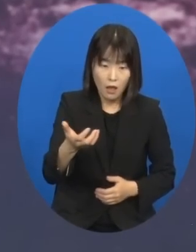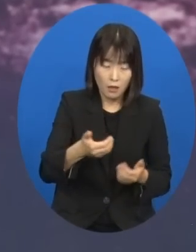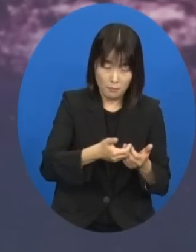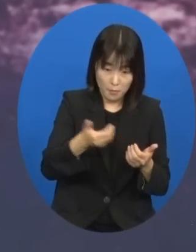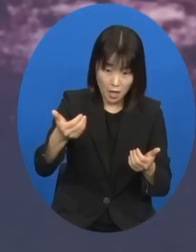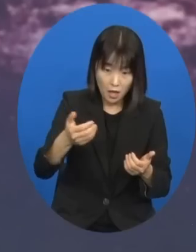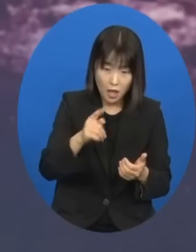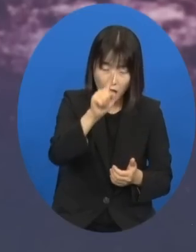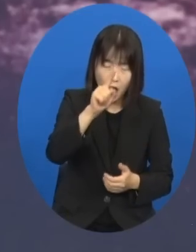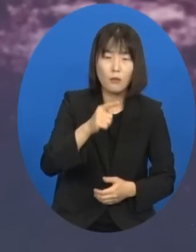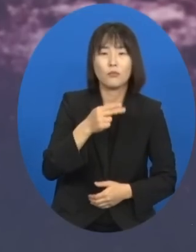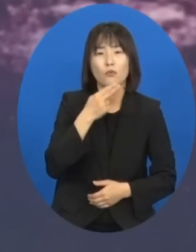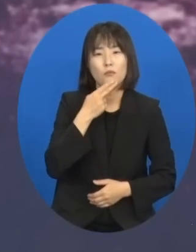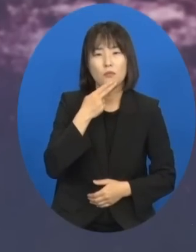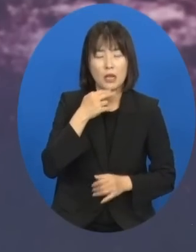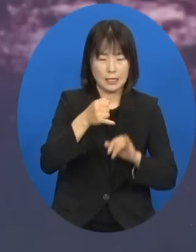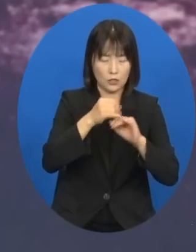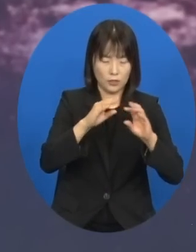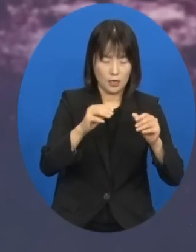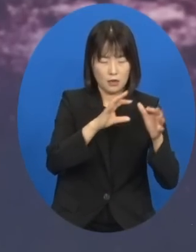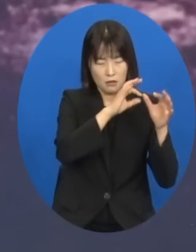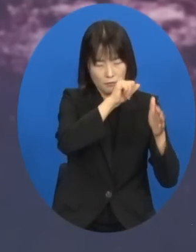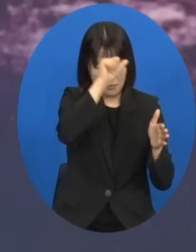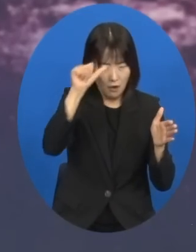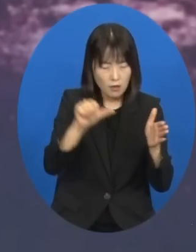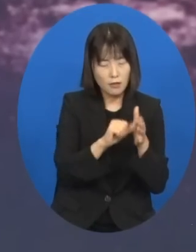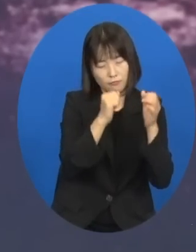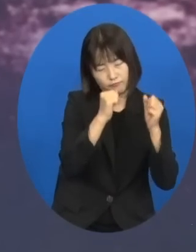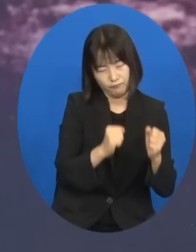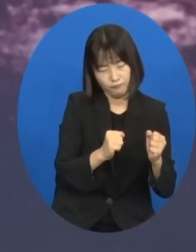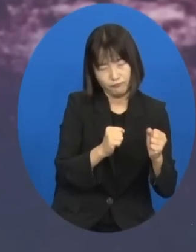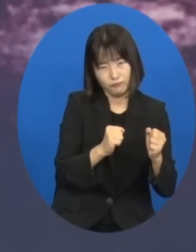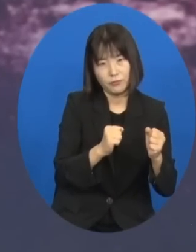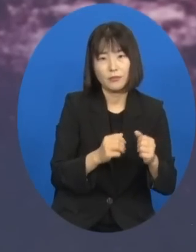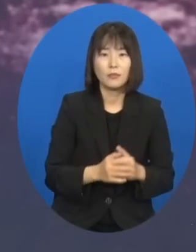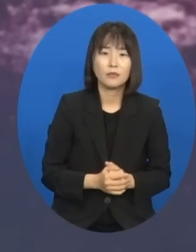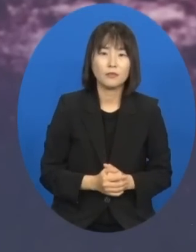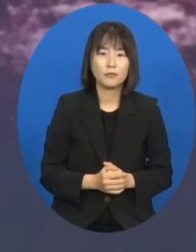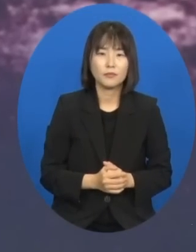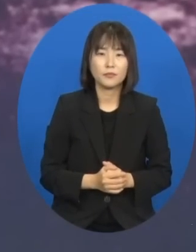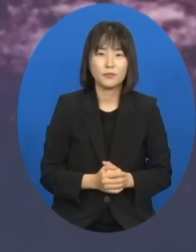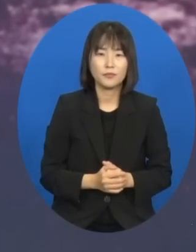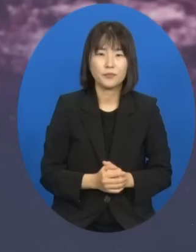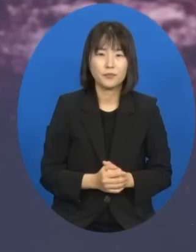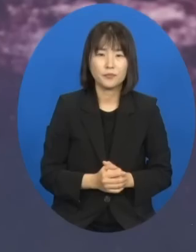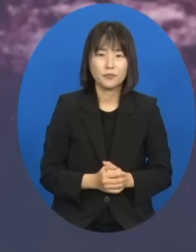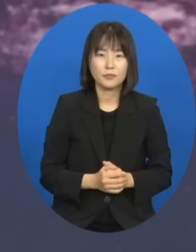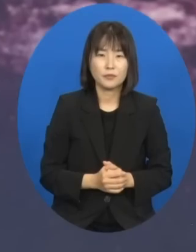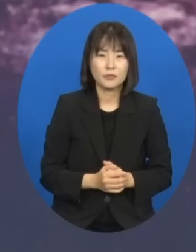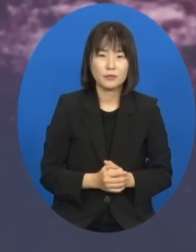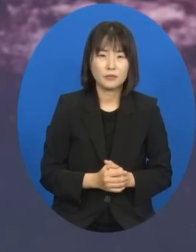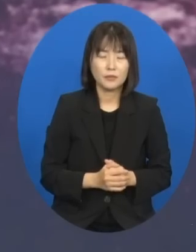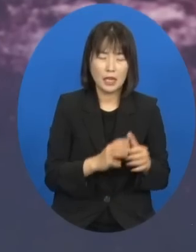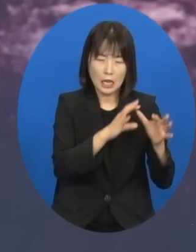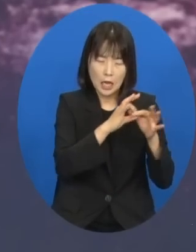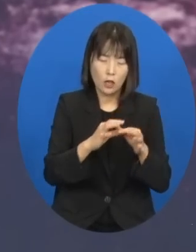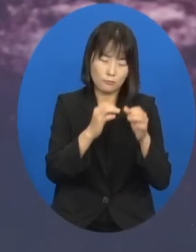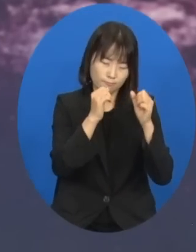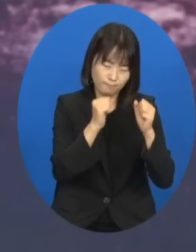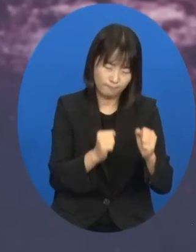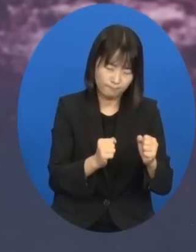평생 머물러 있었던 사람이에요. 어떻게 보면 재미는 없어요. 근데 그 안에 머물러 있었기